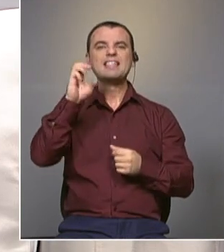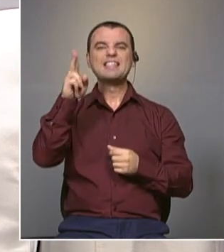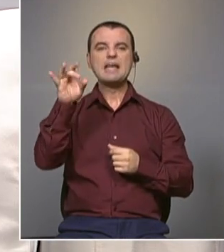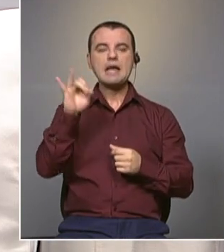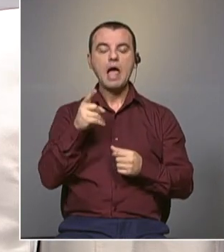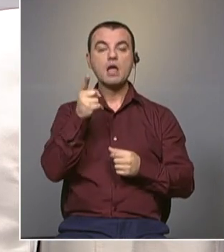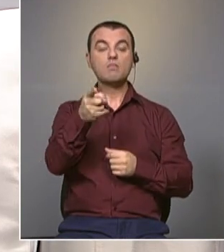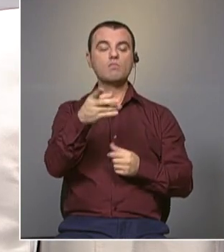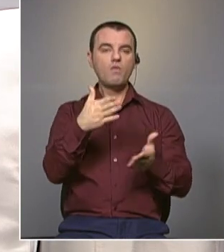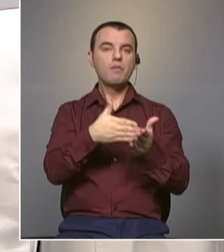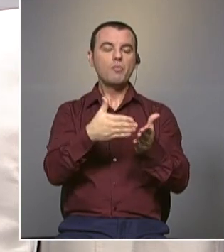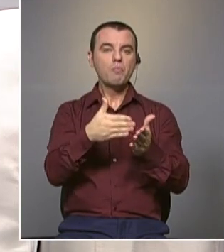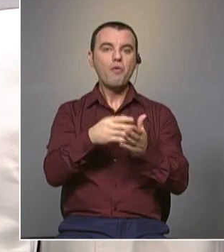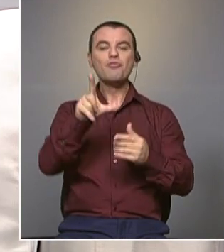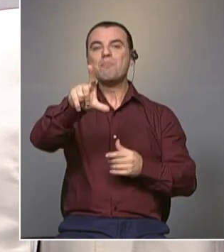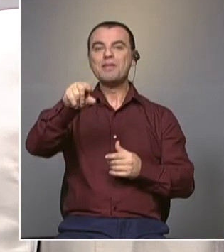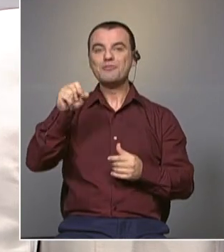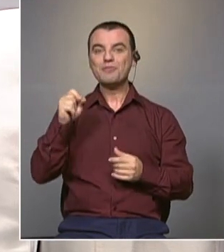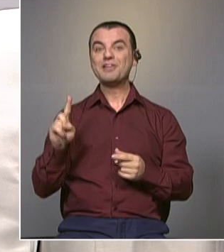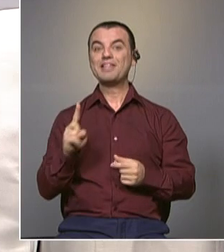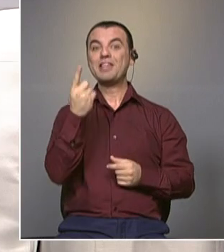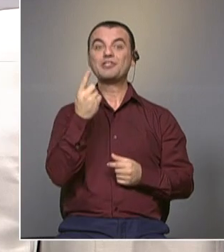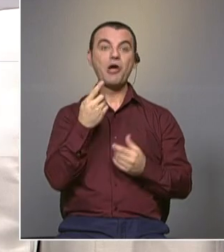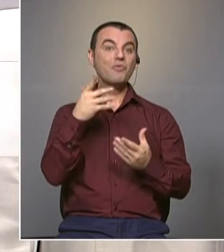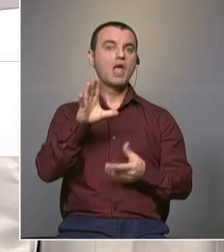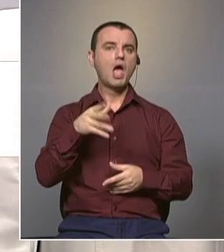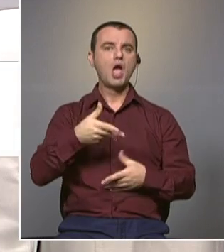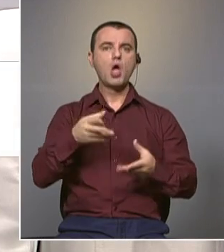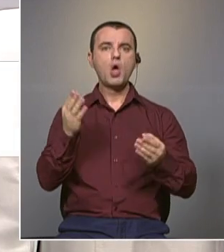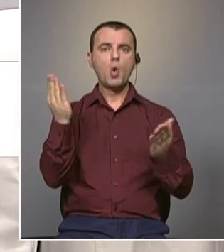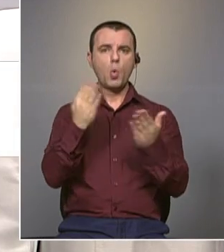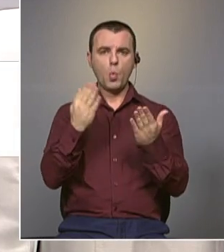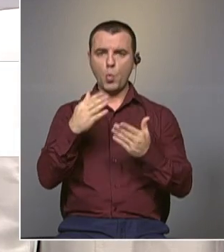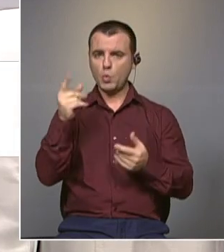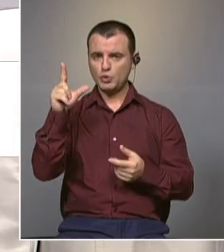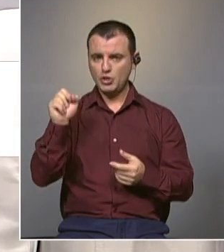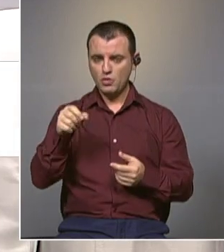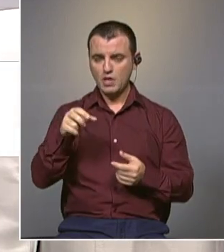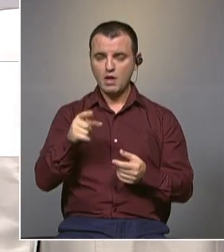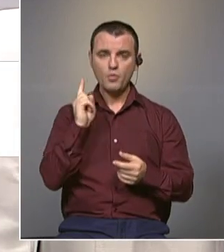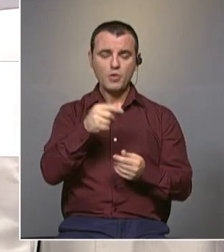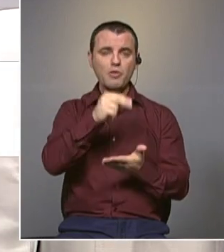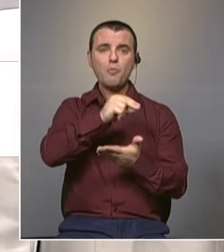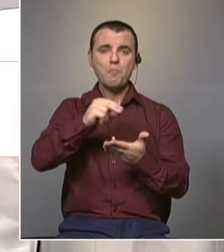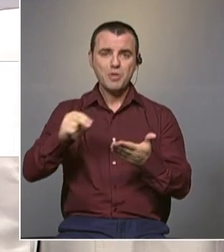начална учителка Неделя Боснева, която вече няколко години рисува и пише цитати от стихотворения по стените на къщите.